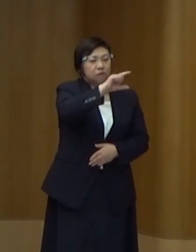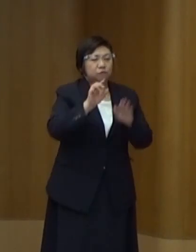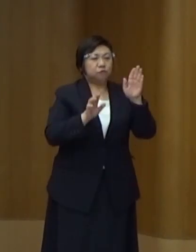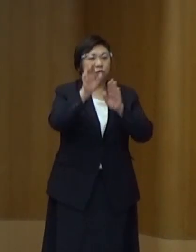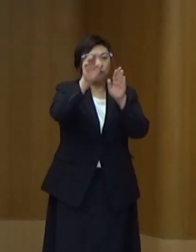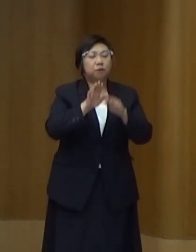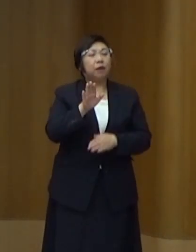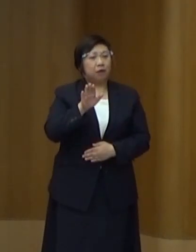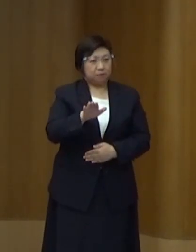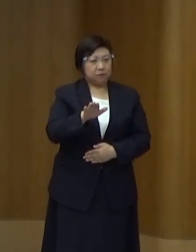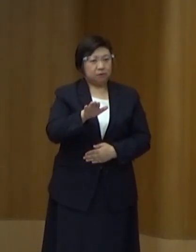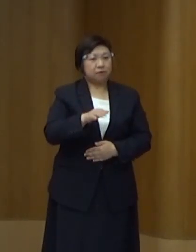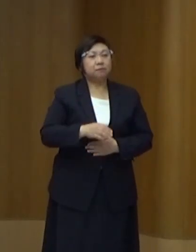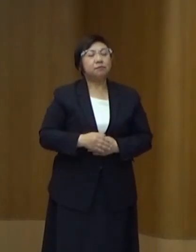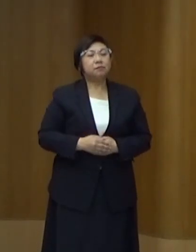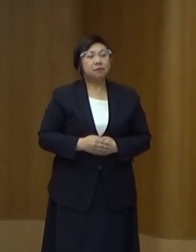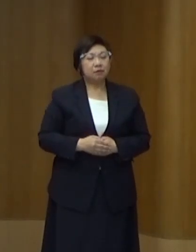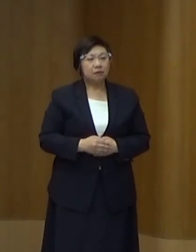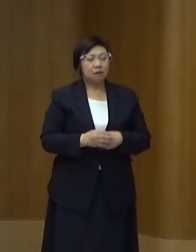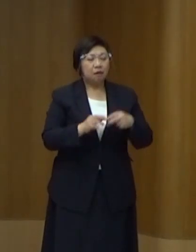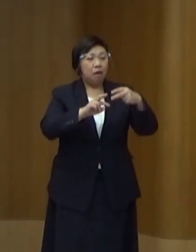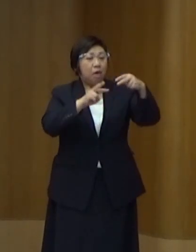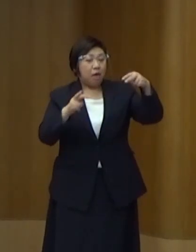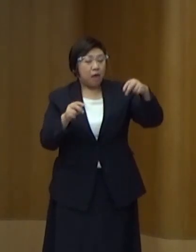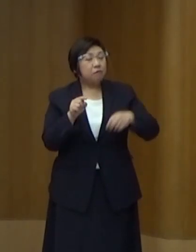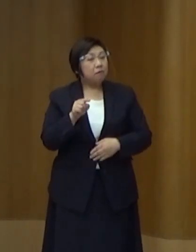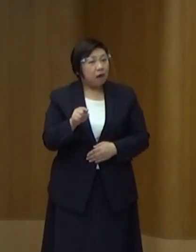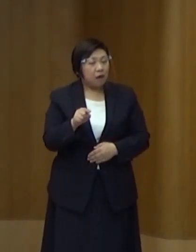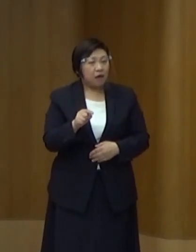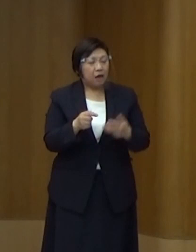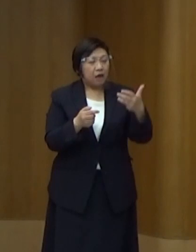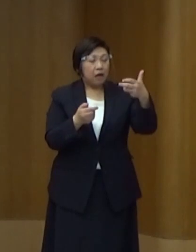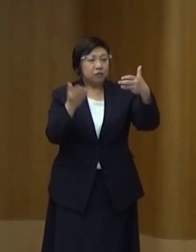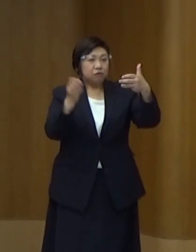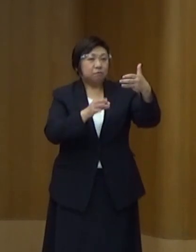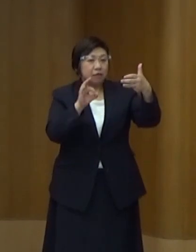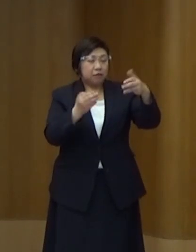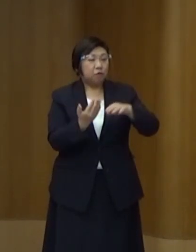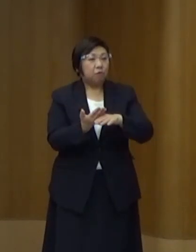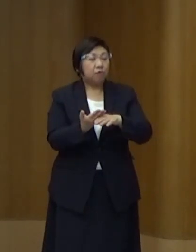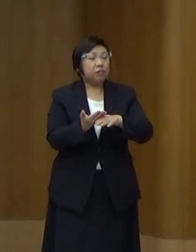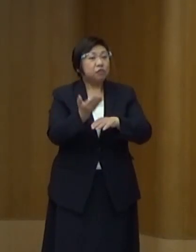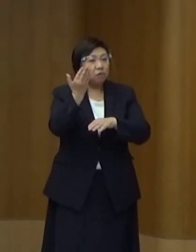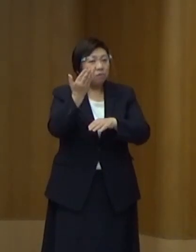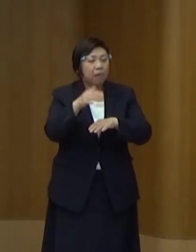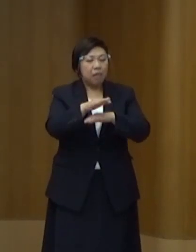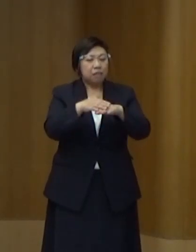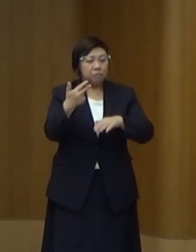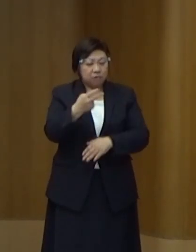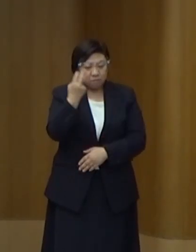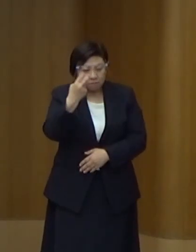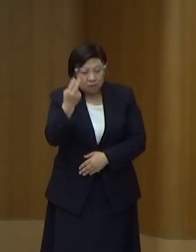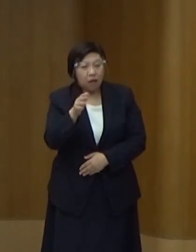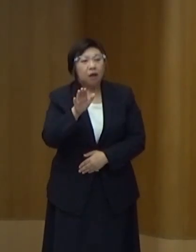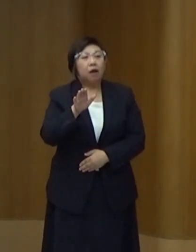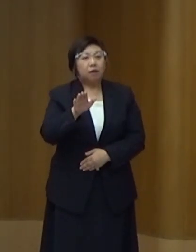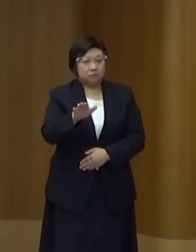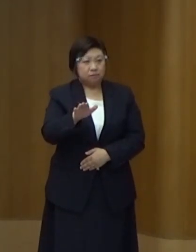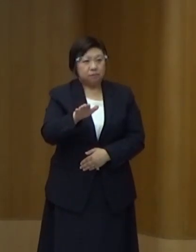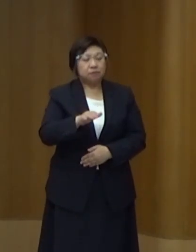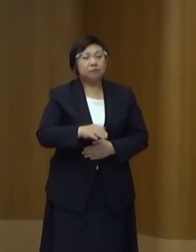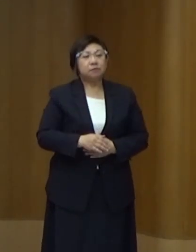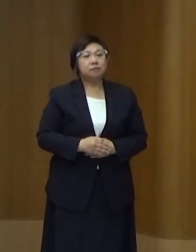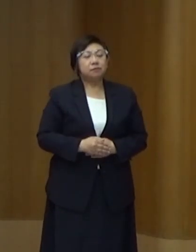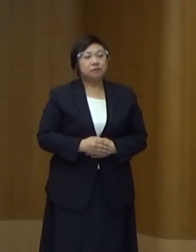況であります。そしてこの変異株でありますが8割以上が札幌市内で確認をされている状況であるということがあ